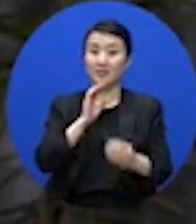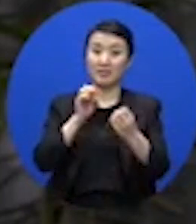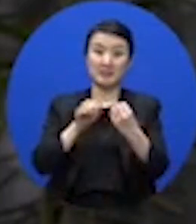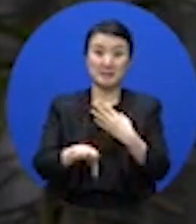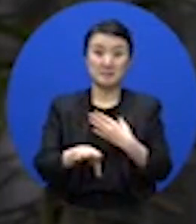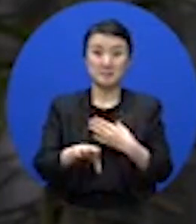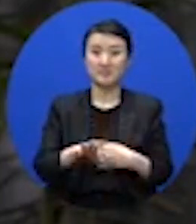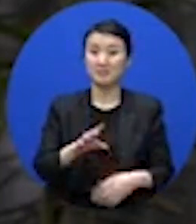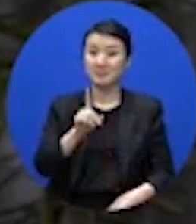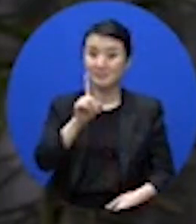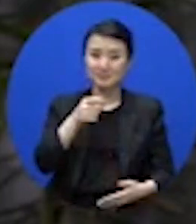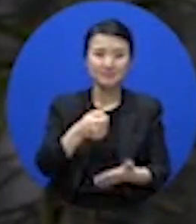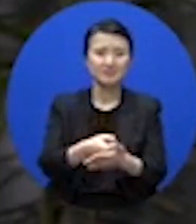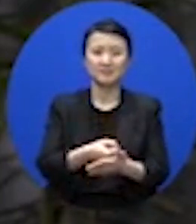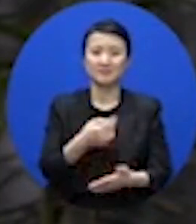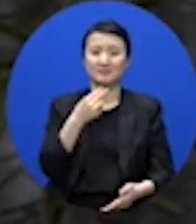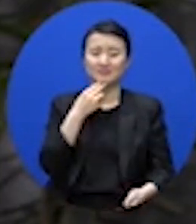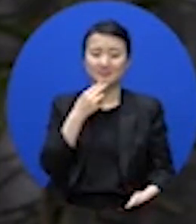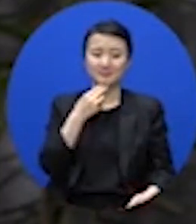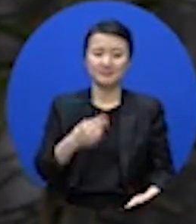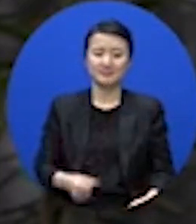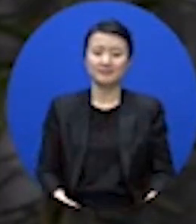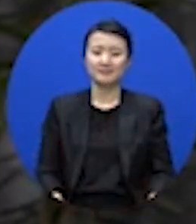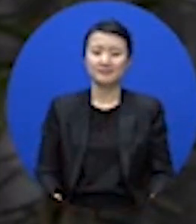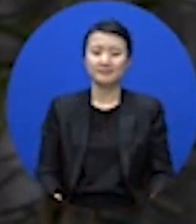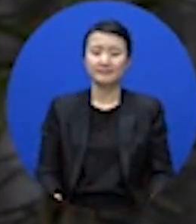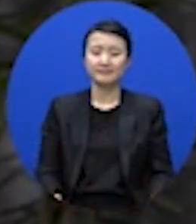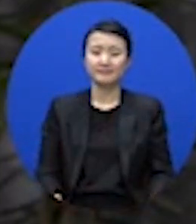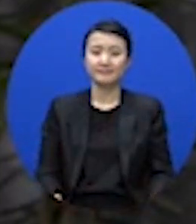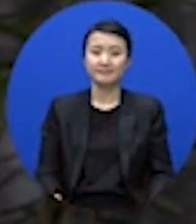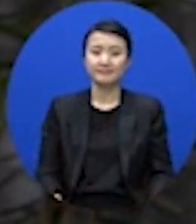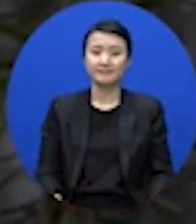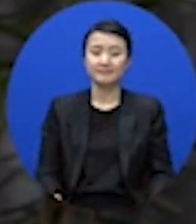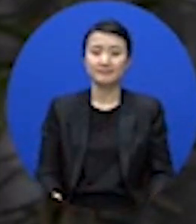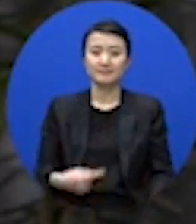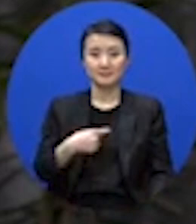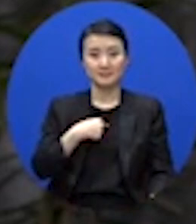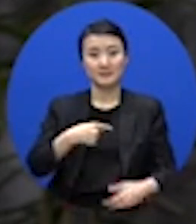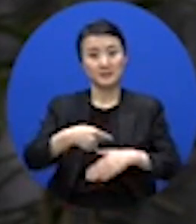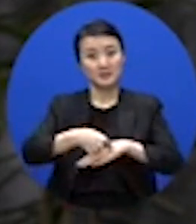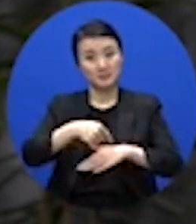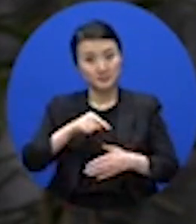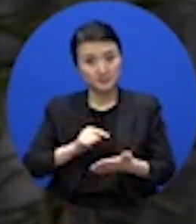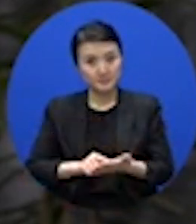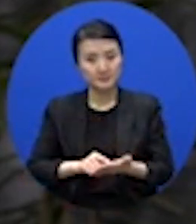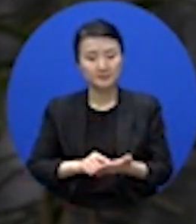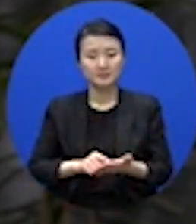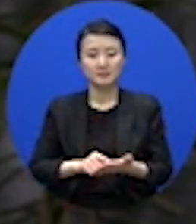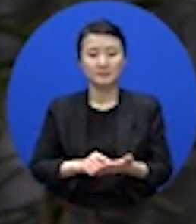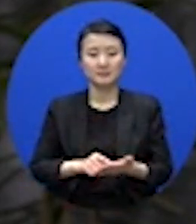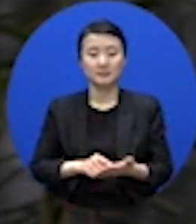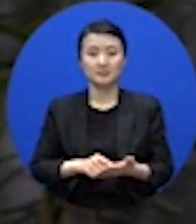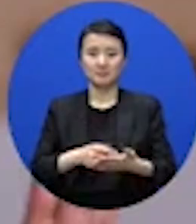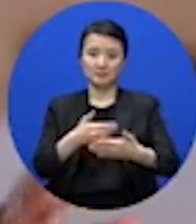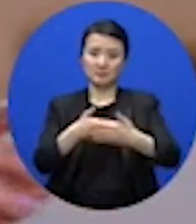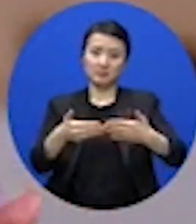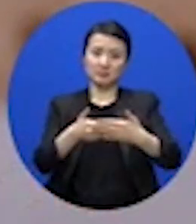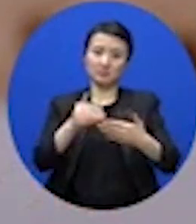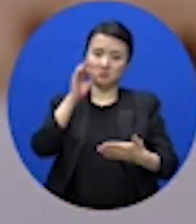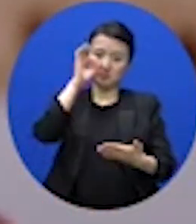없습니다. 정답 없고요. 바로 내 마음이 현재 이 그림을 봤을